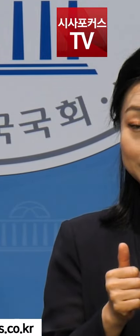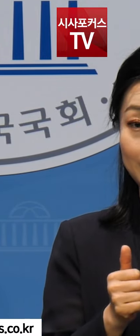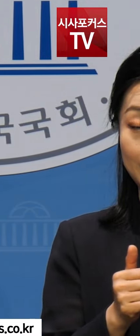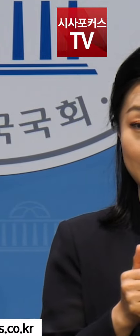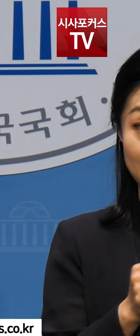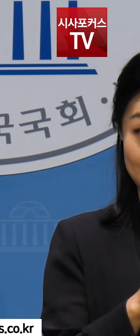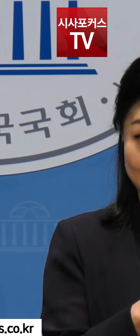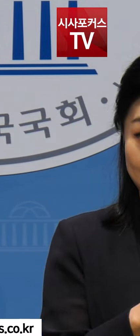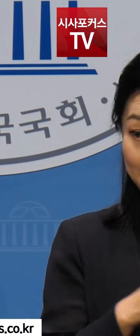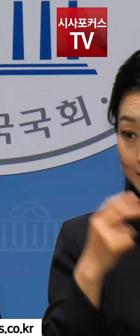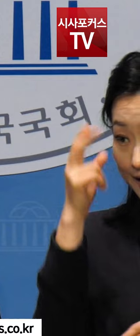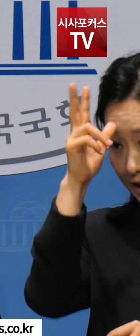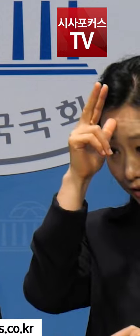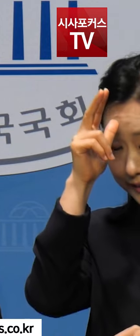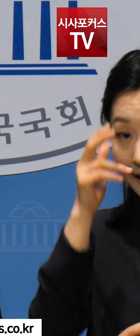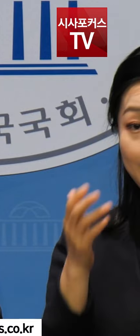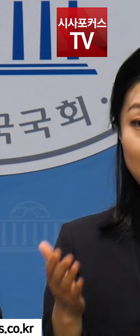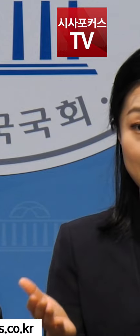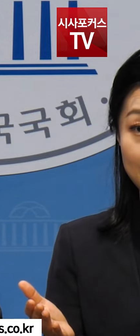경찰과 검찰에서